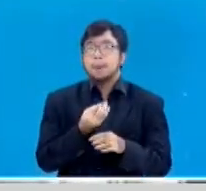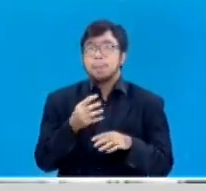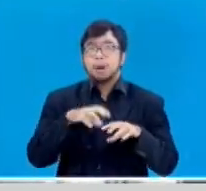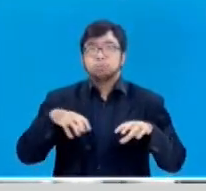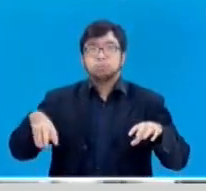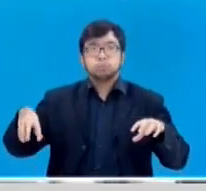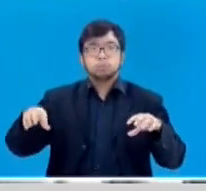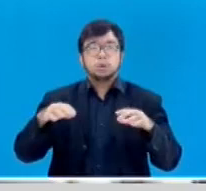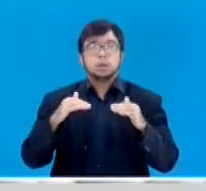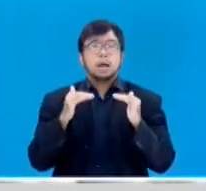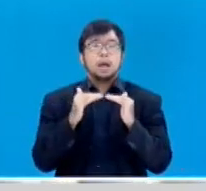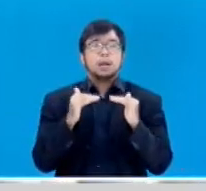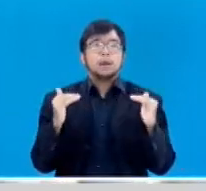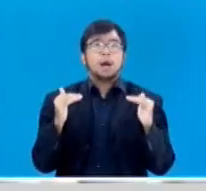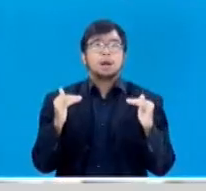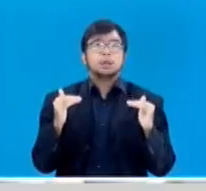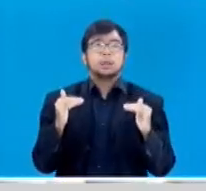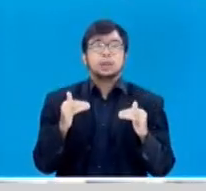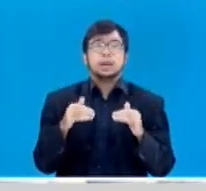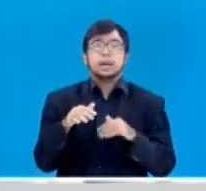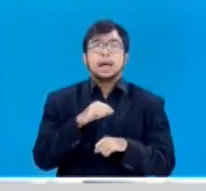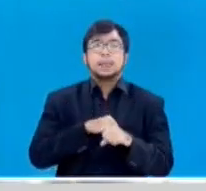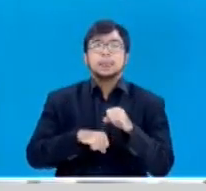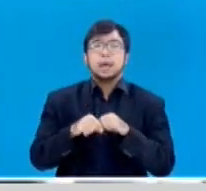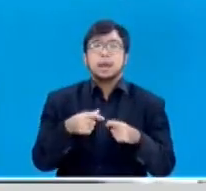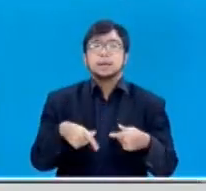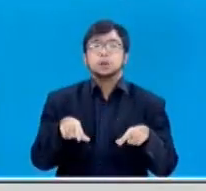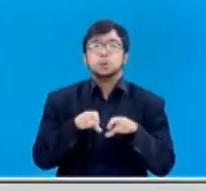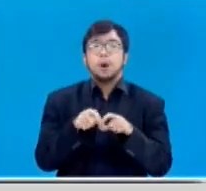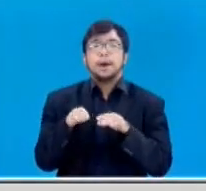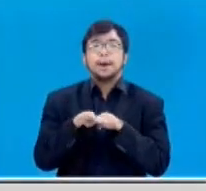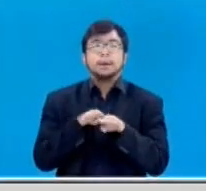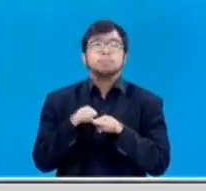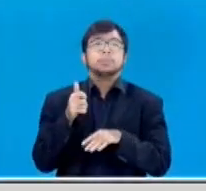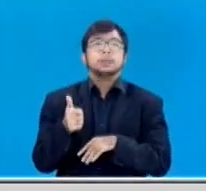masyarakat dapat disesuaikan dengan kondisi terkini di lapangan.